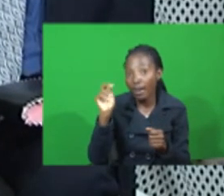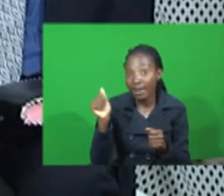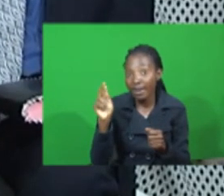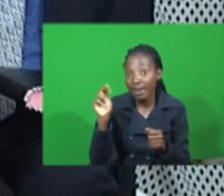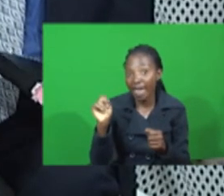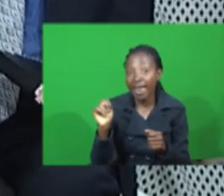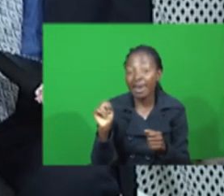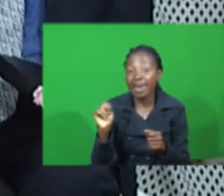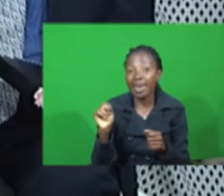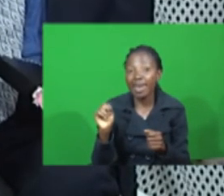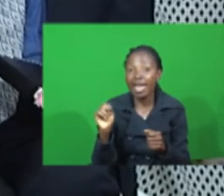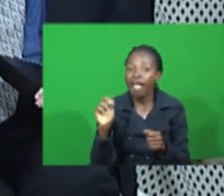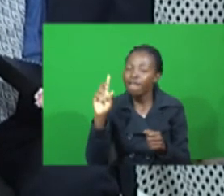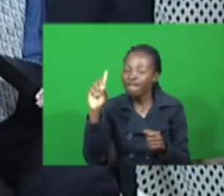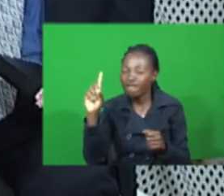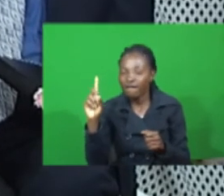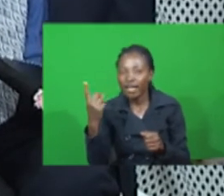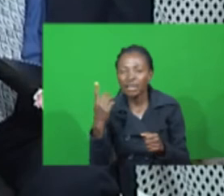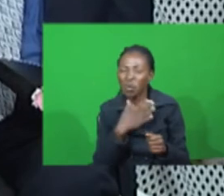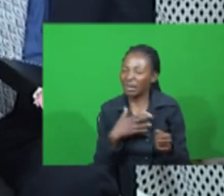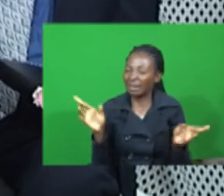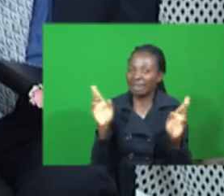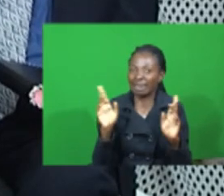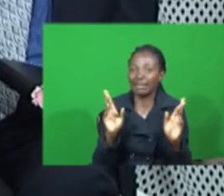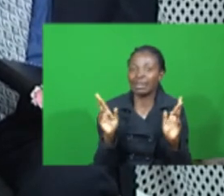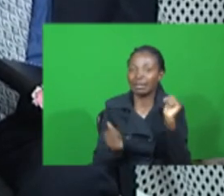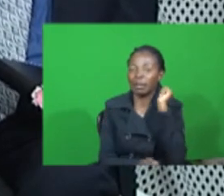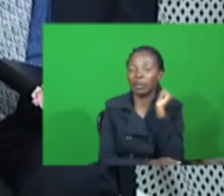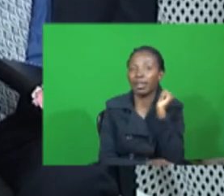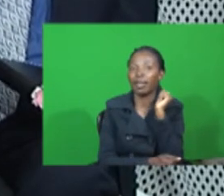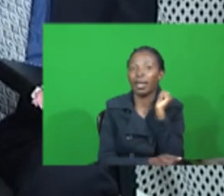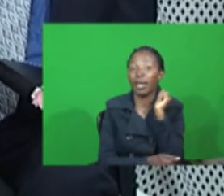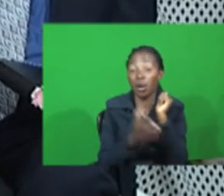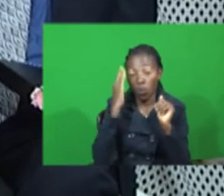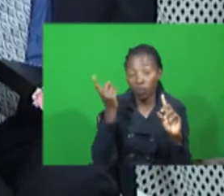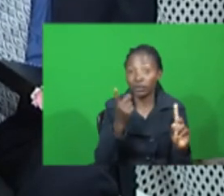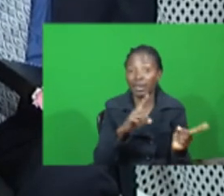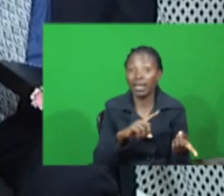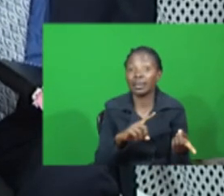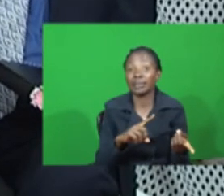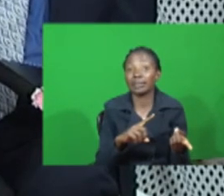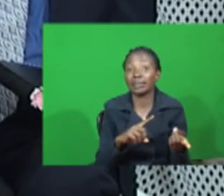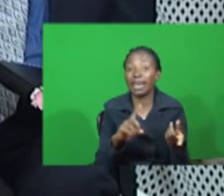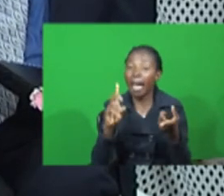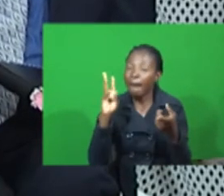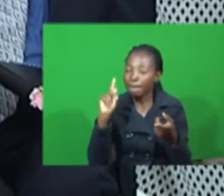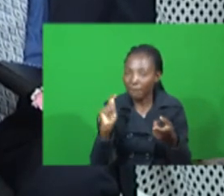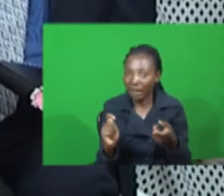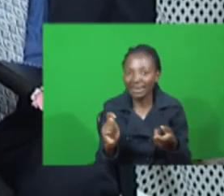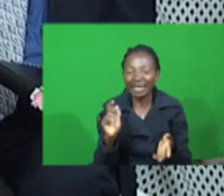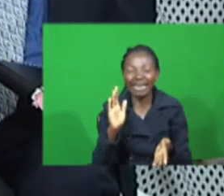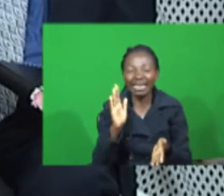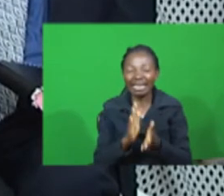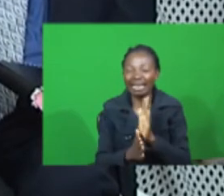tu. Chekutanga, aida pfuma yakasiwa namukoma. Namukoma eri. Asi